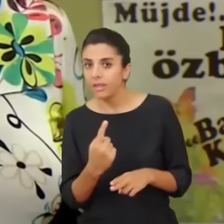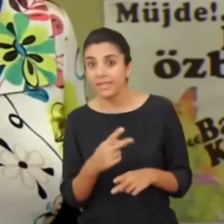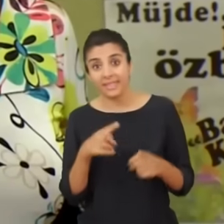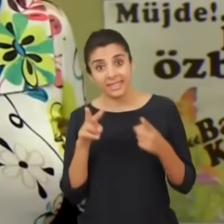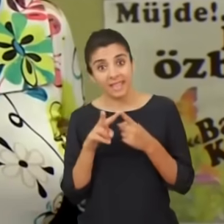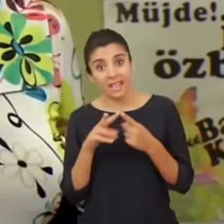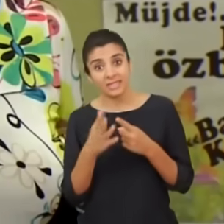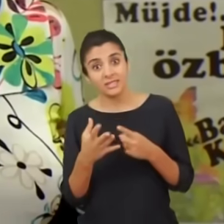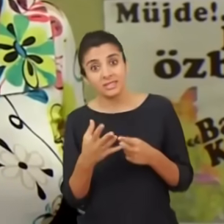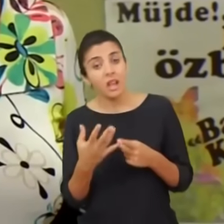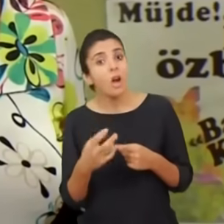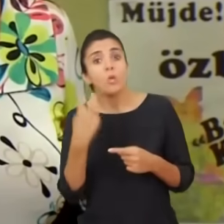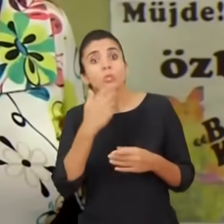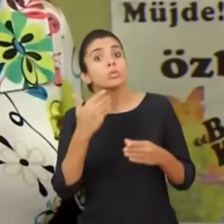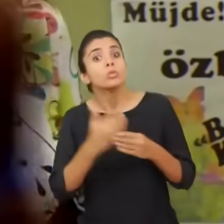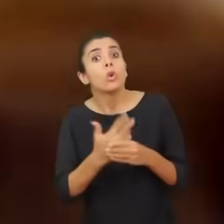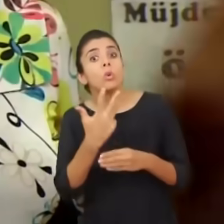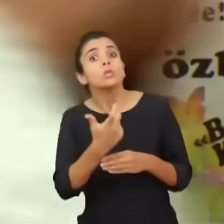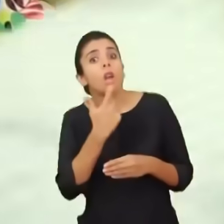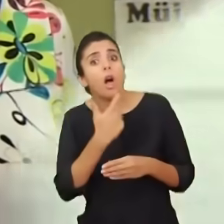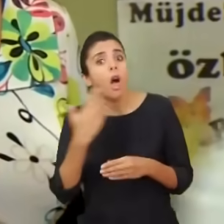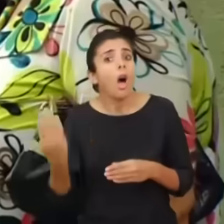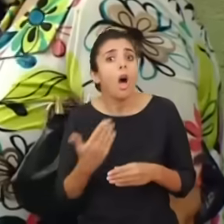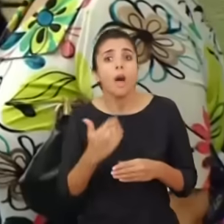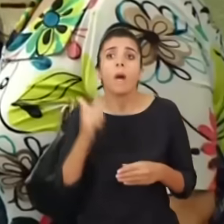Nazlı, annem bu ne kaseti 3 yıldır dolmadı?